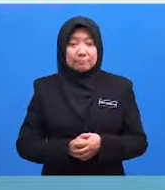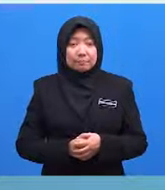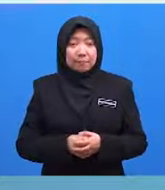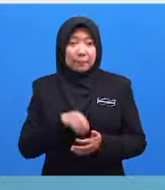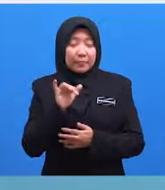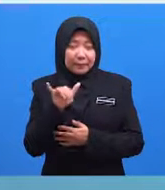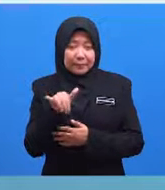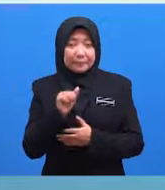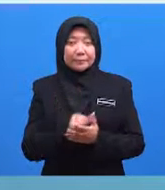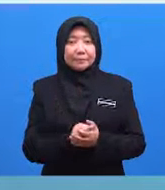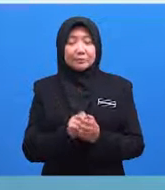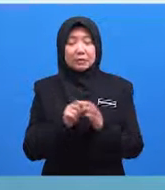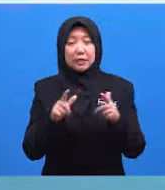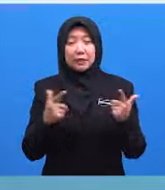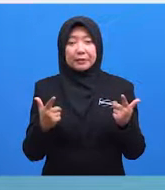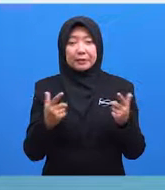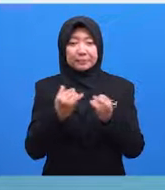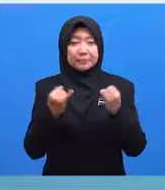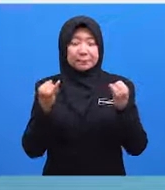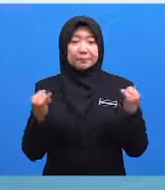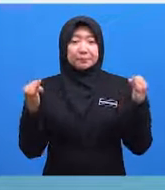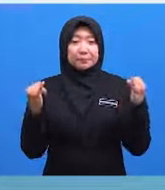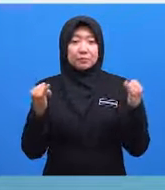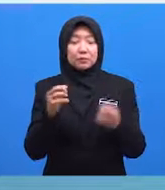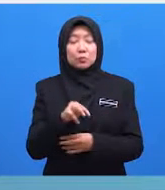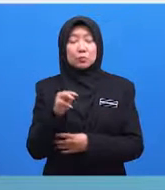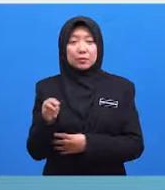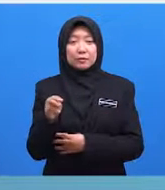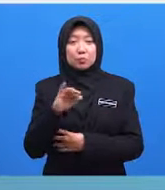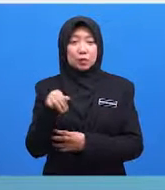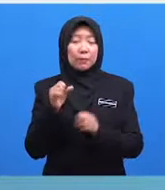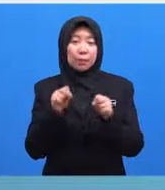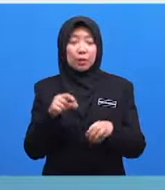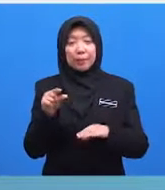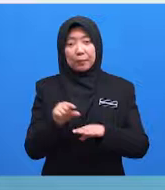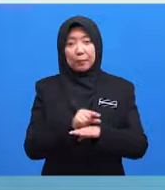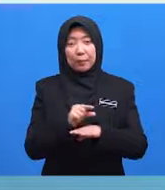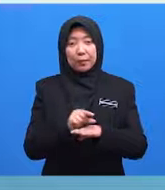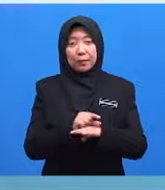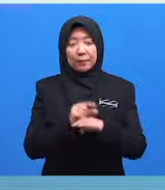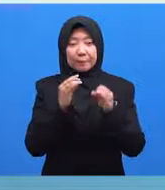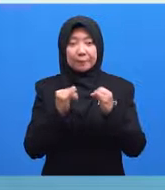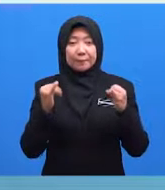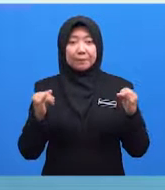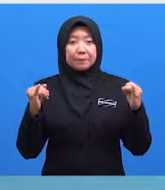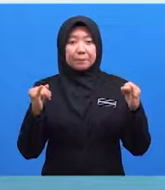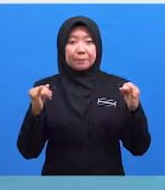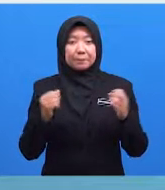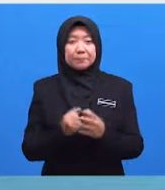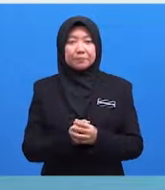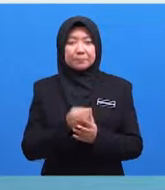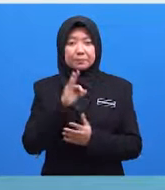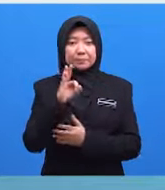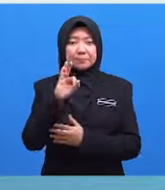Ya, selain spaghetti, murid-murid juga boleh menggunakan pasta jenis